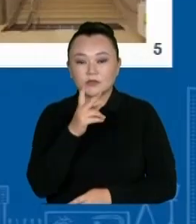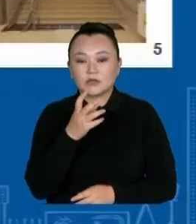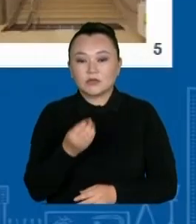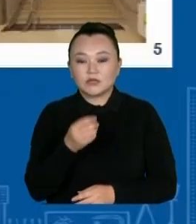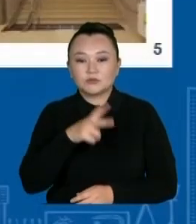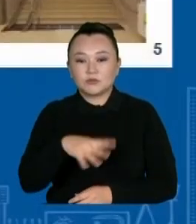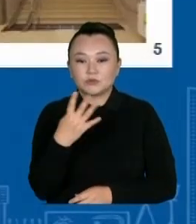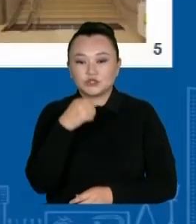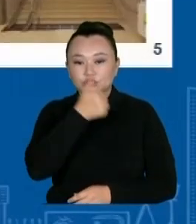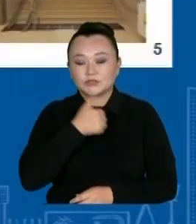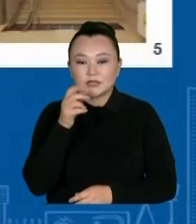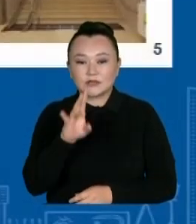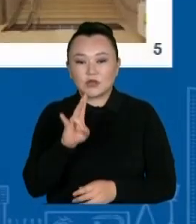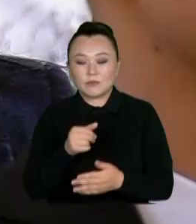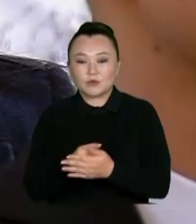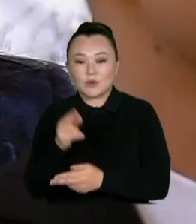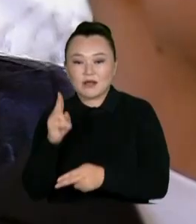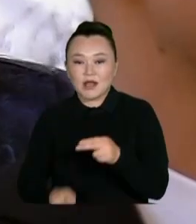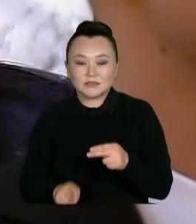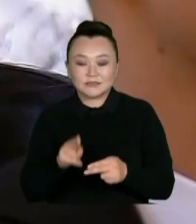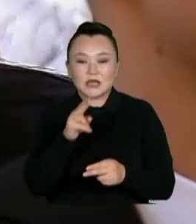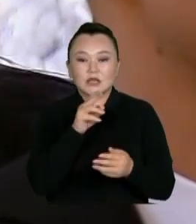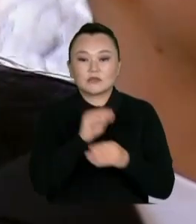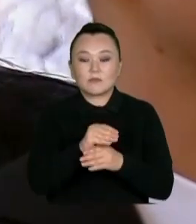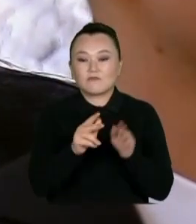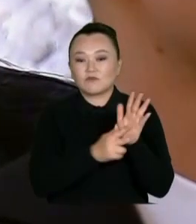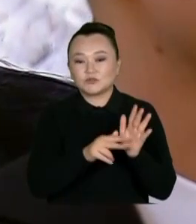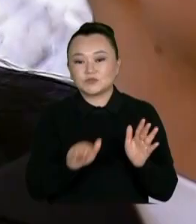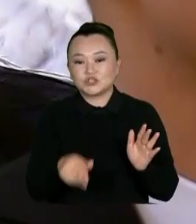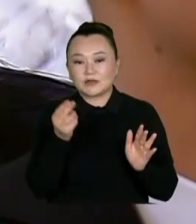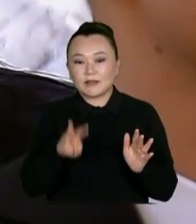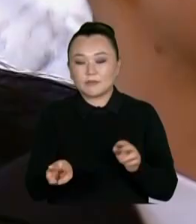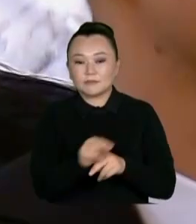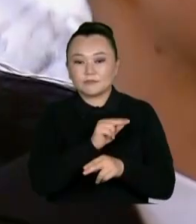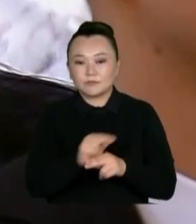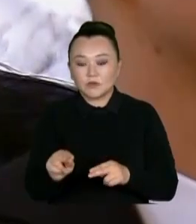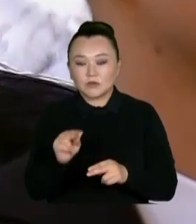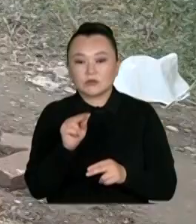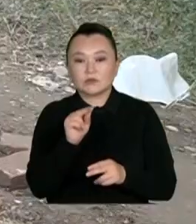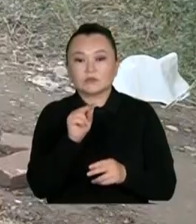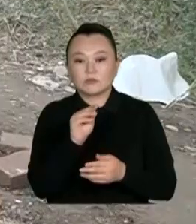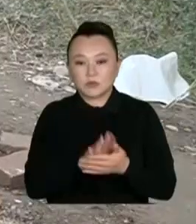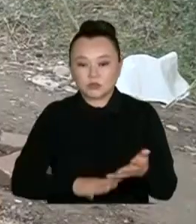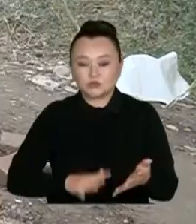2024 жылдың қараша айының соңына дейін қосымша 8 мың шаршы метр жол жобасын саламыз.